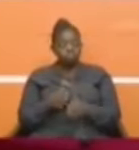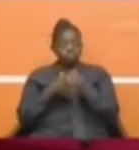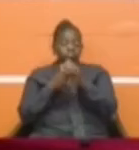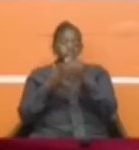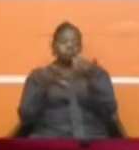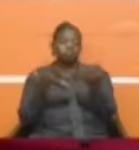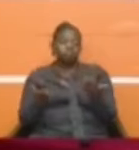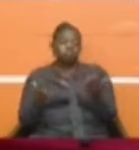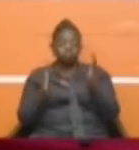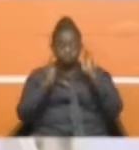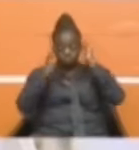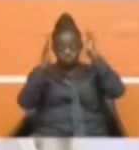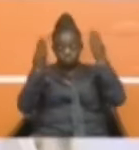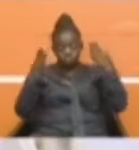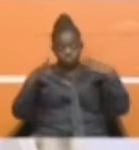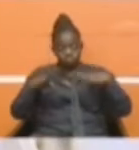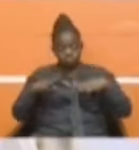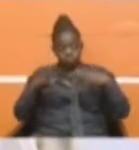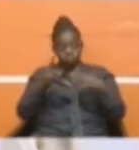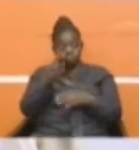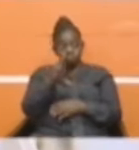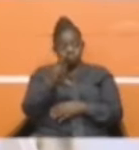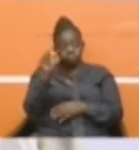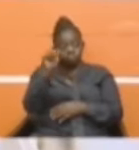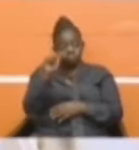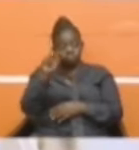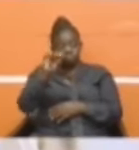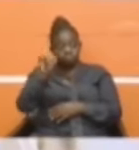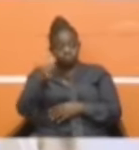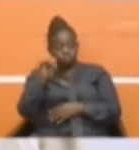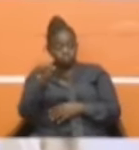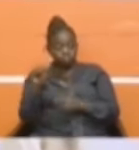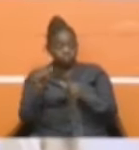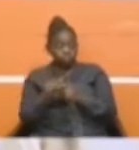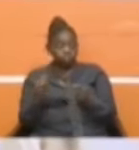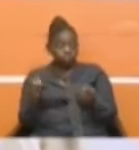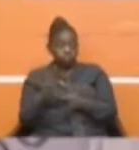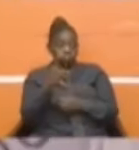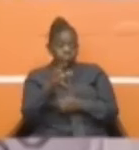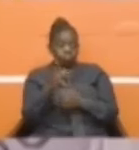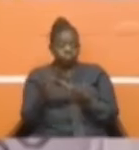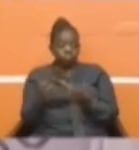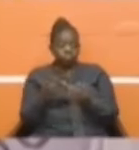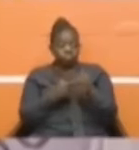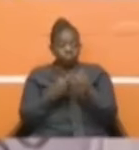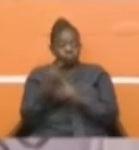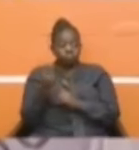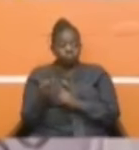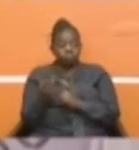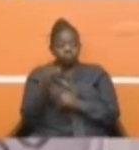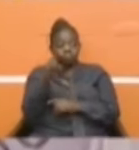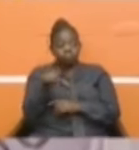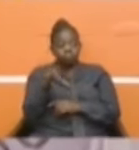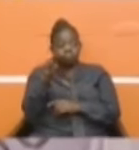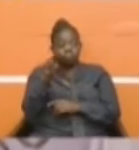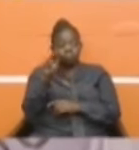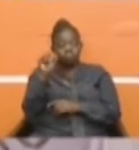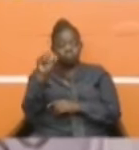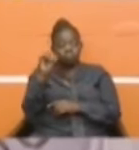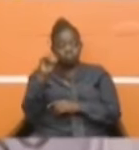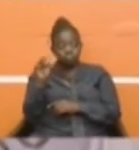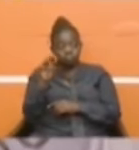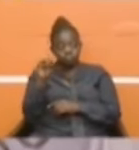Kulembeddwa Ssaabasumba eyawummula Augustine Kasujja ng'ayambibwako Chancellor w'essaza ekkulu erya Kampala Reverend Father Pius Male